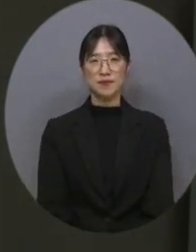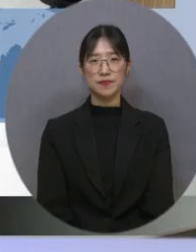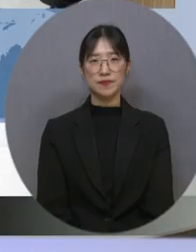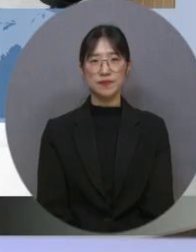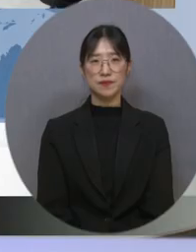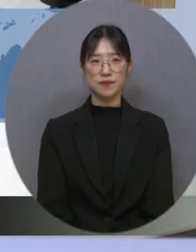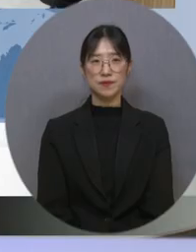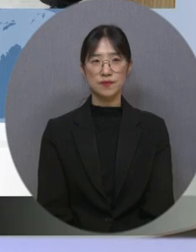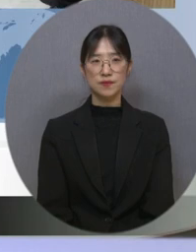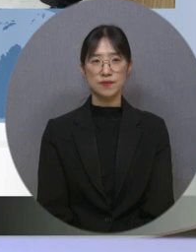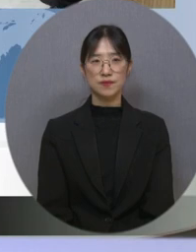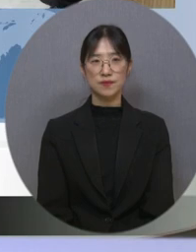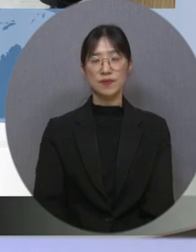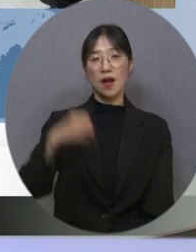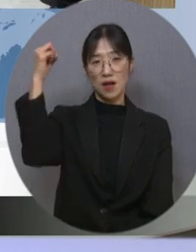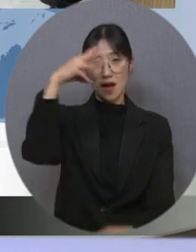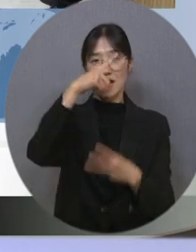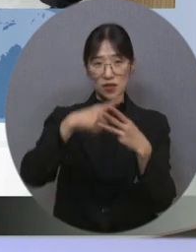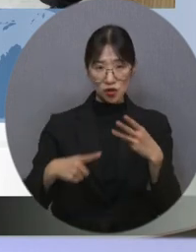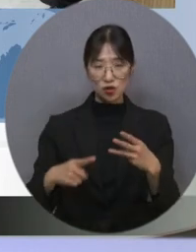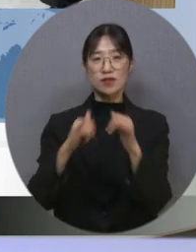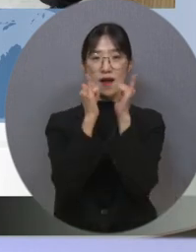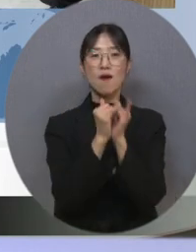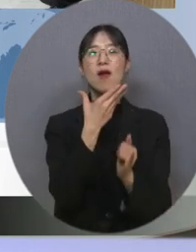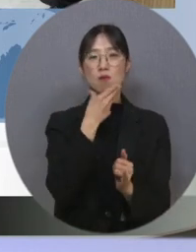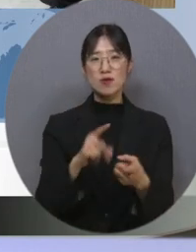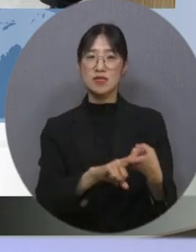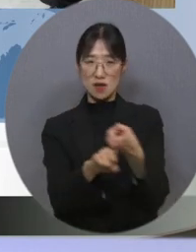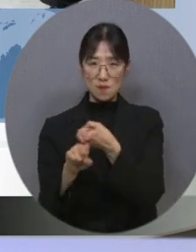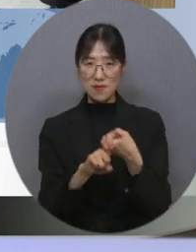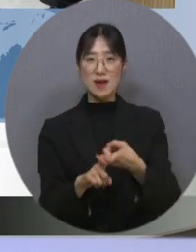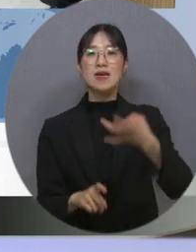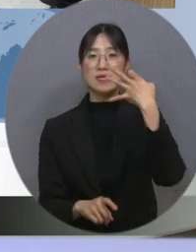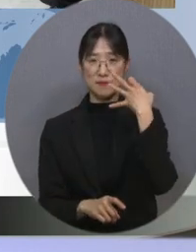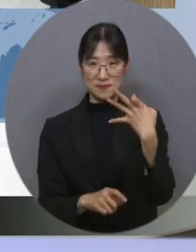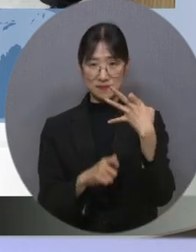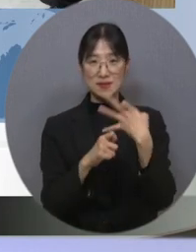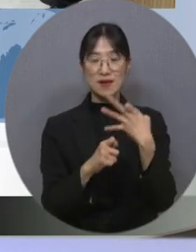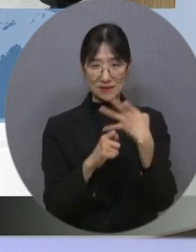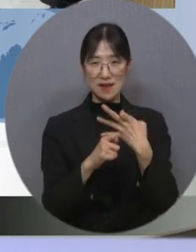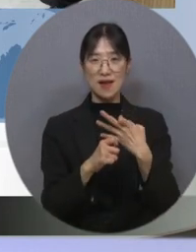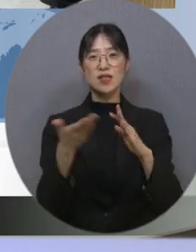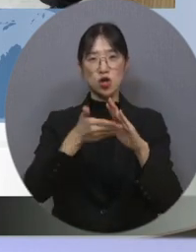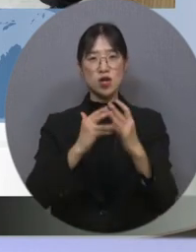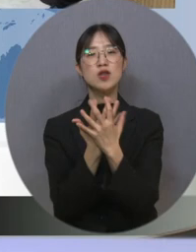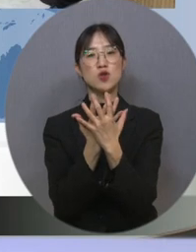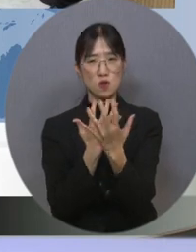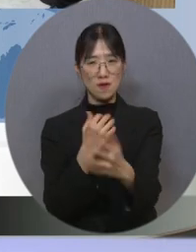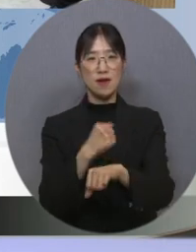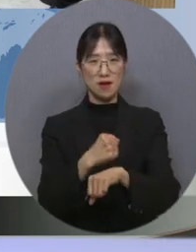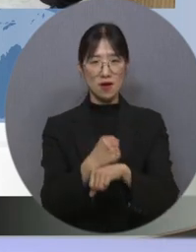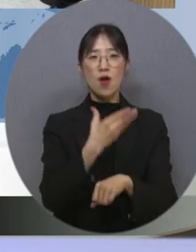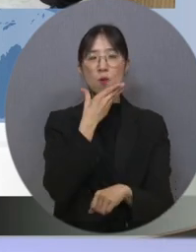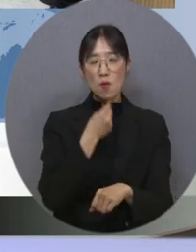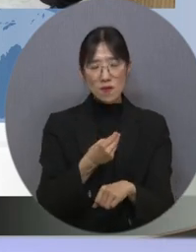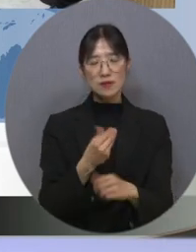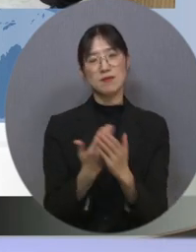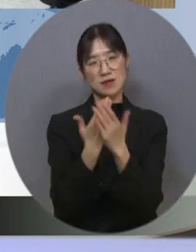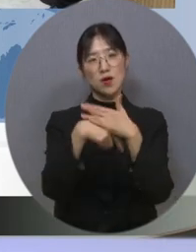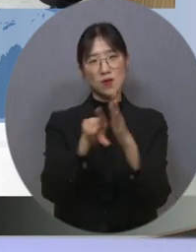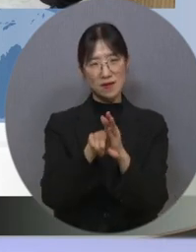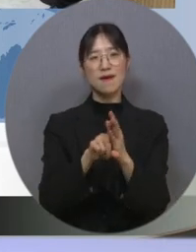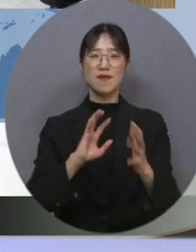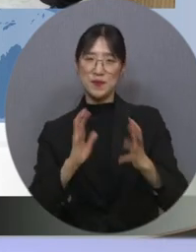정우선입니다. 양주시 사회복지협의회가 제14차 정기총회를 갖고 복지발전을 위한 다양한 논의를